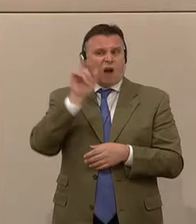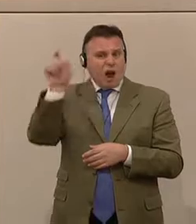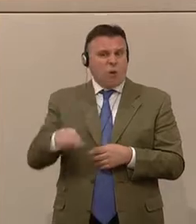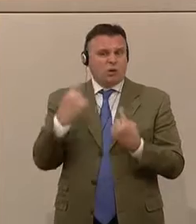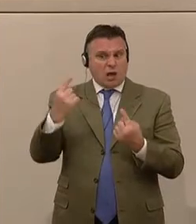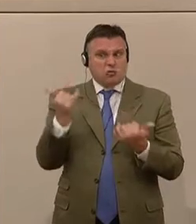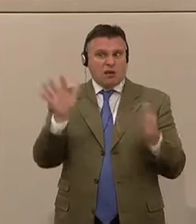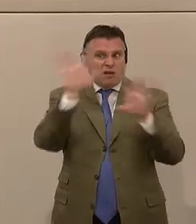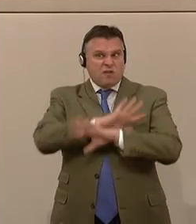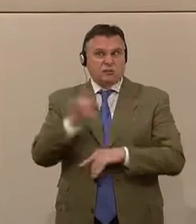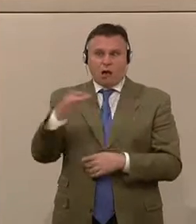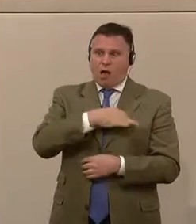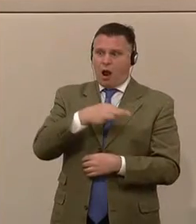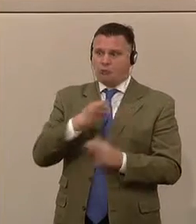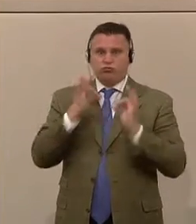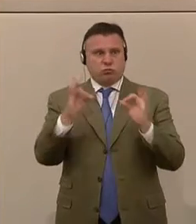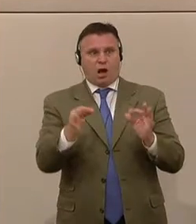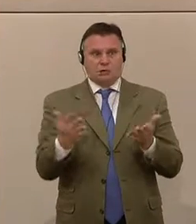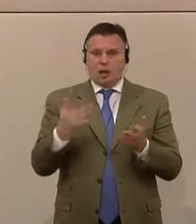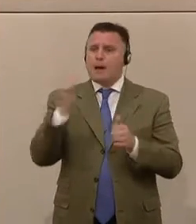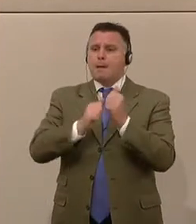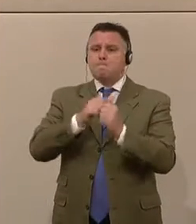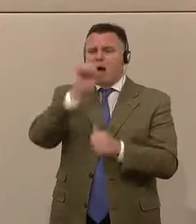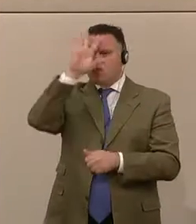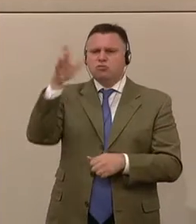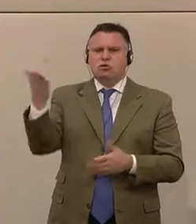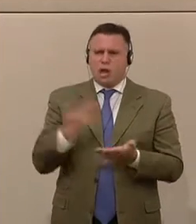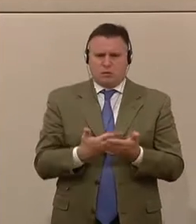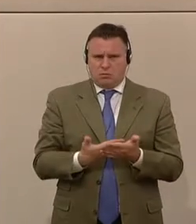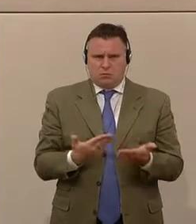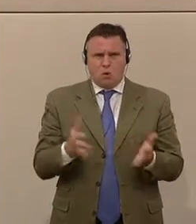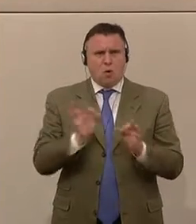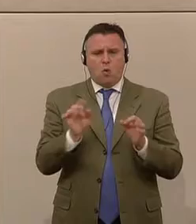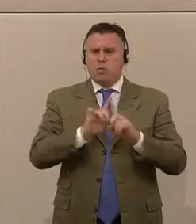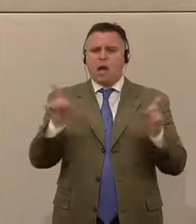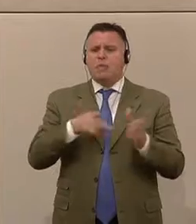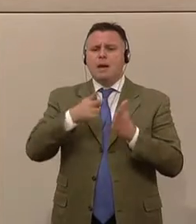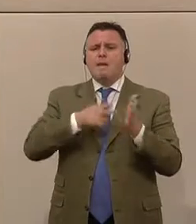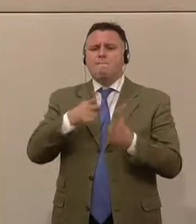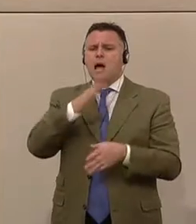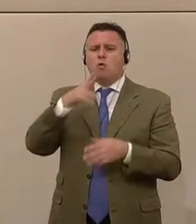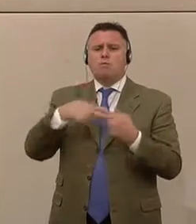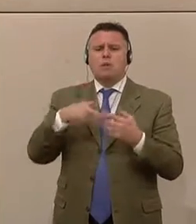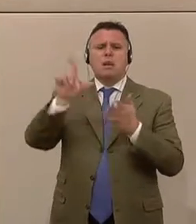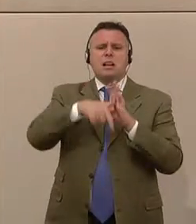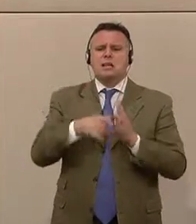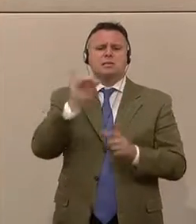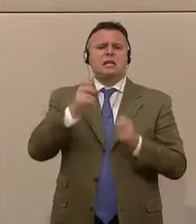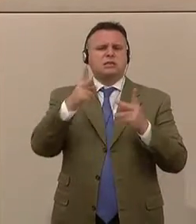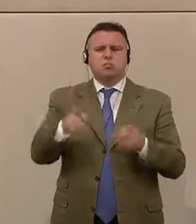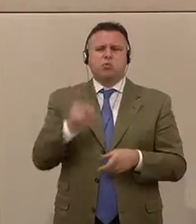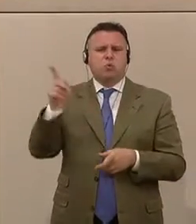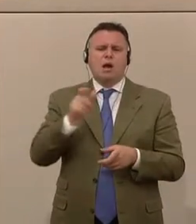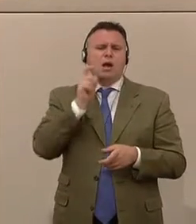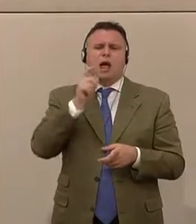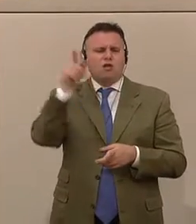mittlerweile im Dunkeln nicht mehr allein auf die Straße trauen. Am Praterstern zum Beispiel. Oder in anderen Bahnhofsgegenden, in Linz, in Innsbruck, in